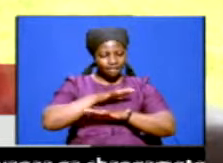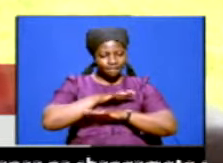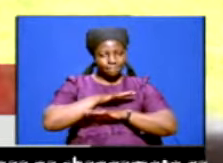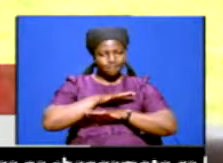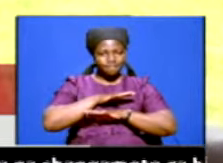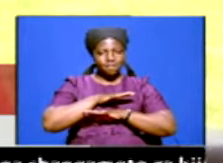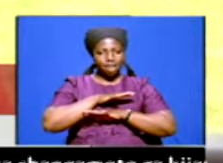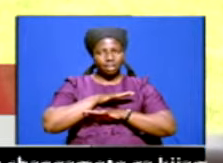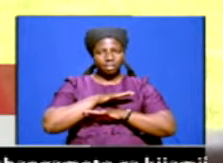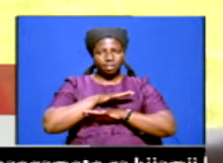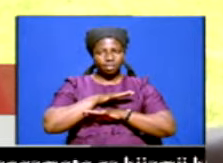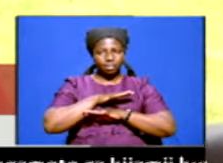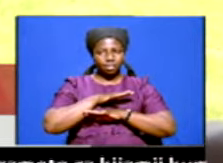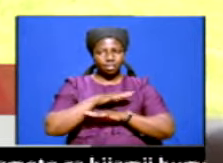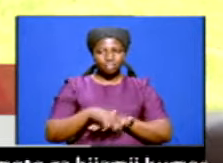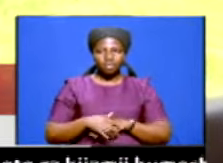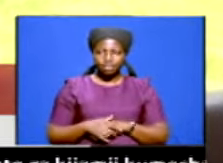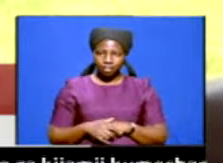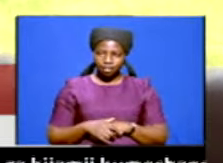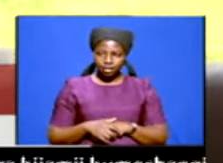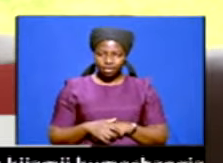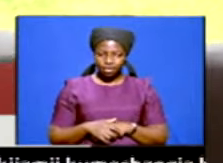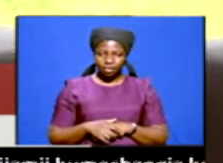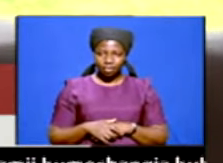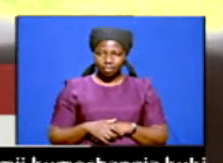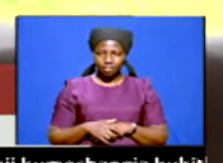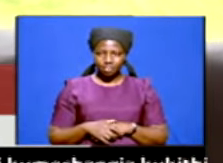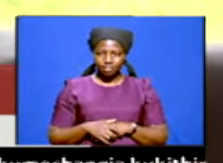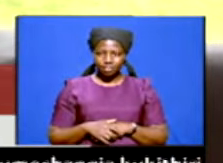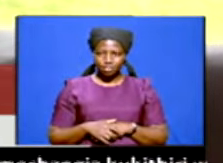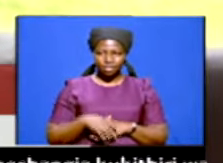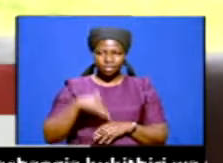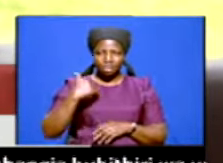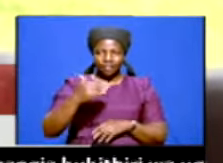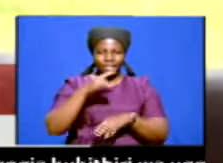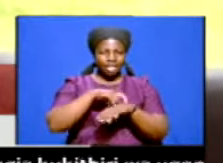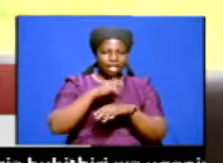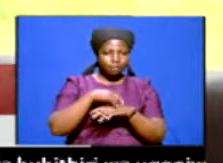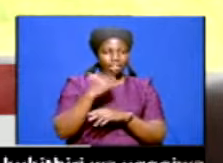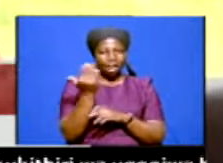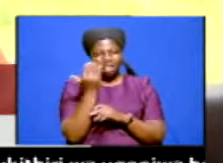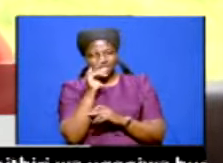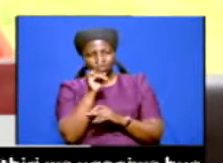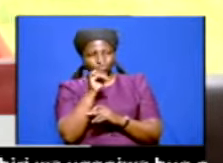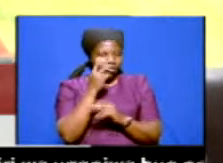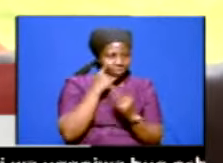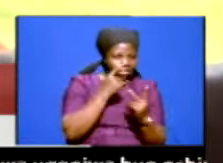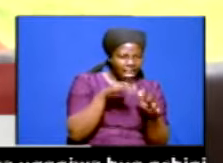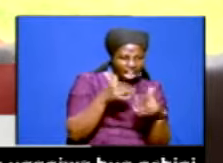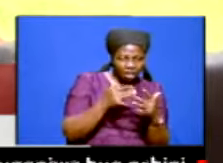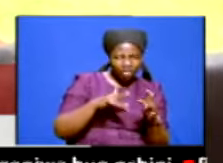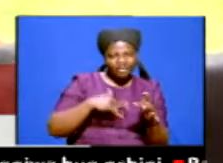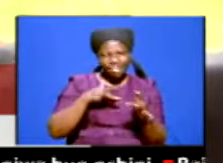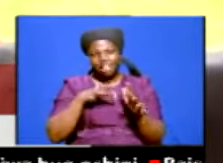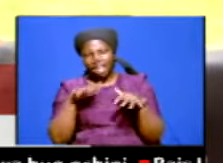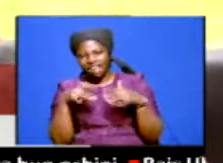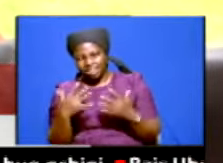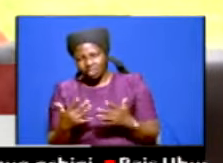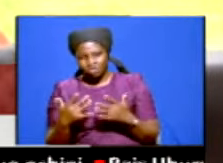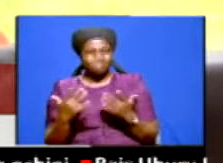uliso tazawote. Nilifanya unaonaje. Unasikiaje. Ndiyo.